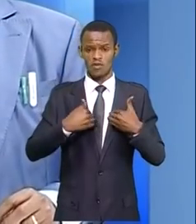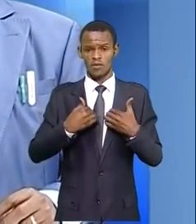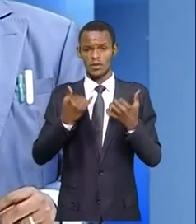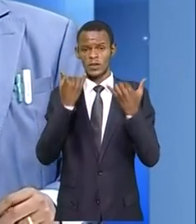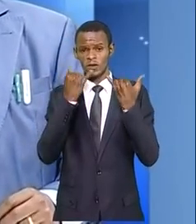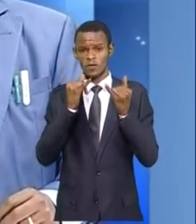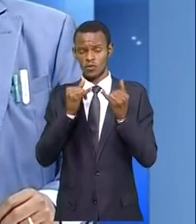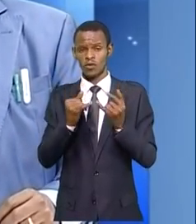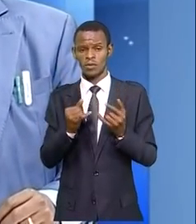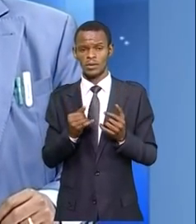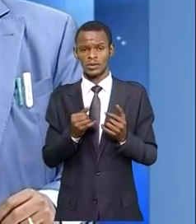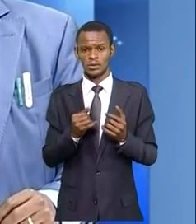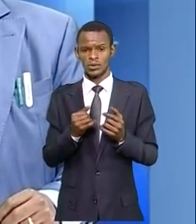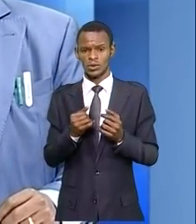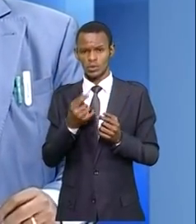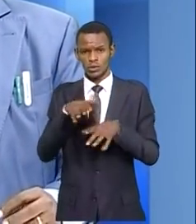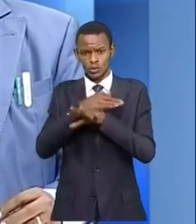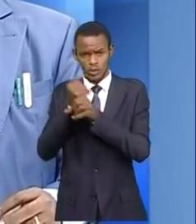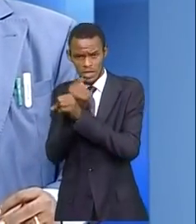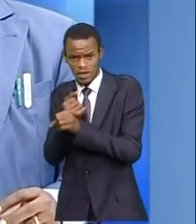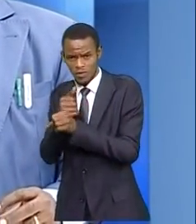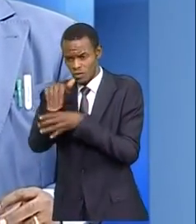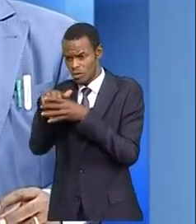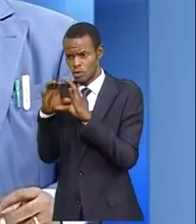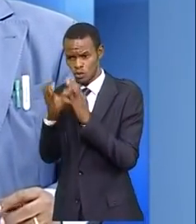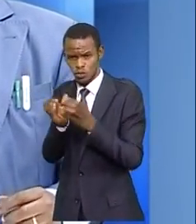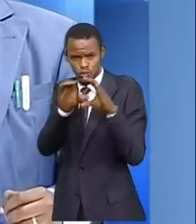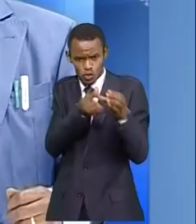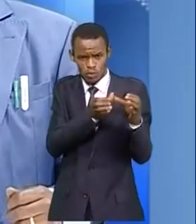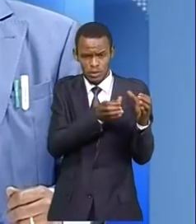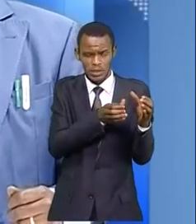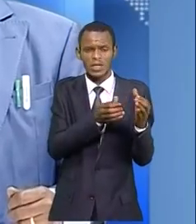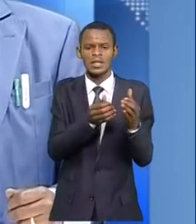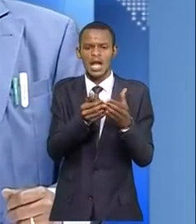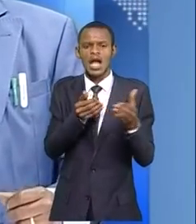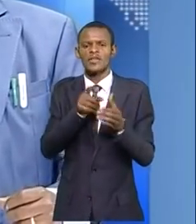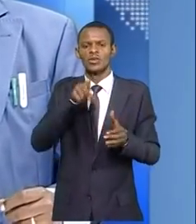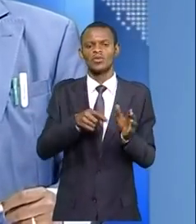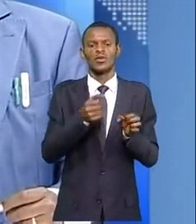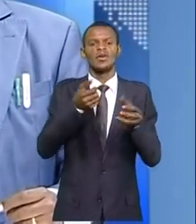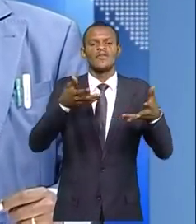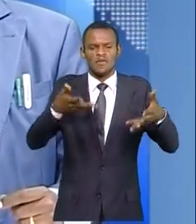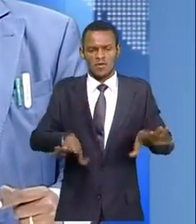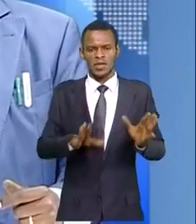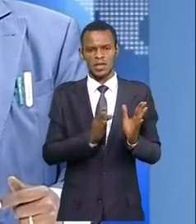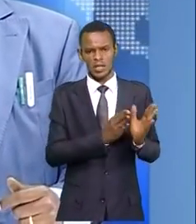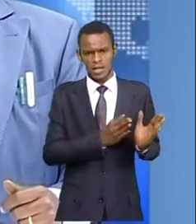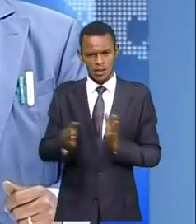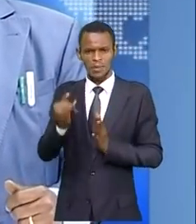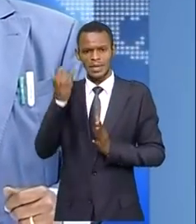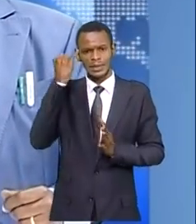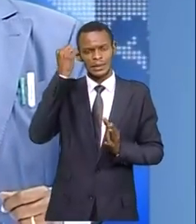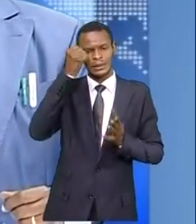travaux dans les commissions il est prévu de finaliser les plans stratégiques du conseil économique et social